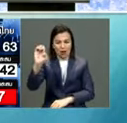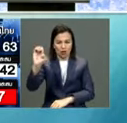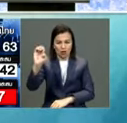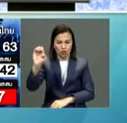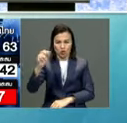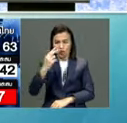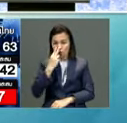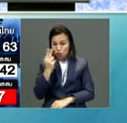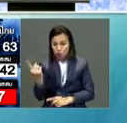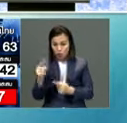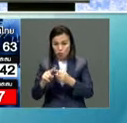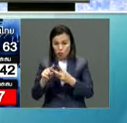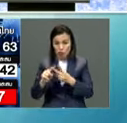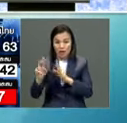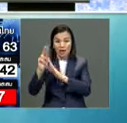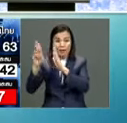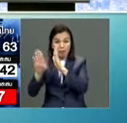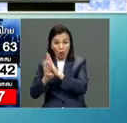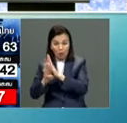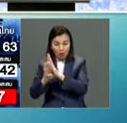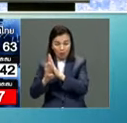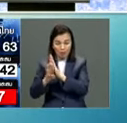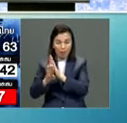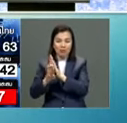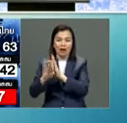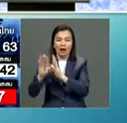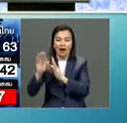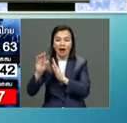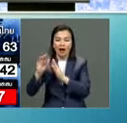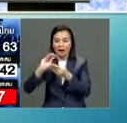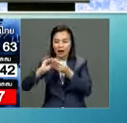ไปนะครับท่านต้องเข้าไปดูในอีเมลอย่างเดียวนะครับหรือเข้าไปดูแลระบบที่ท่านมีusernameและ Passwordนะครับเข้าไปดูน่าจะเห็นว่าสถานะของข้อมูลบัตรประจำตัวประชาชนไม่ถูกต้องนะครับทำให้การลงทะเบียนไม่สมบูรณ์